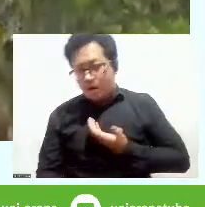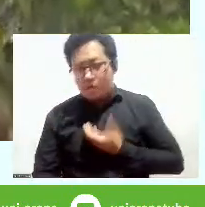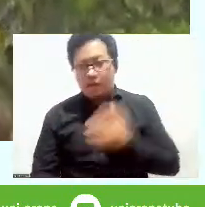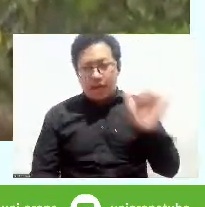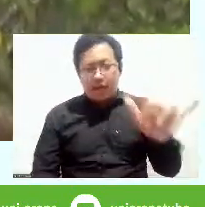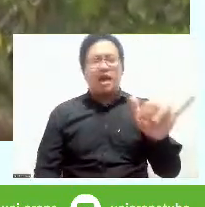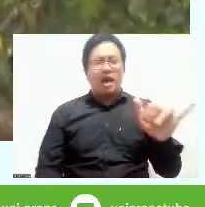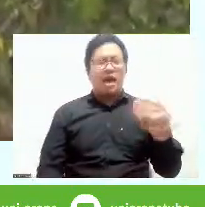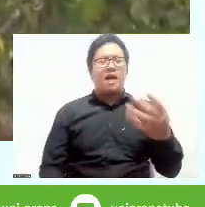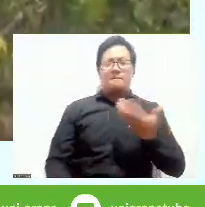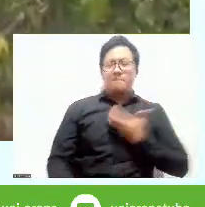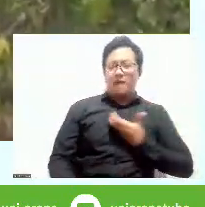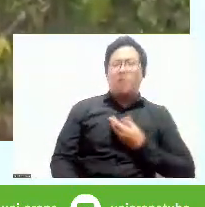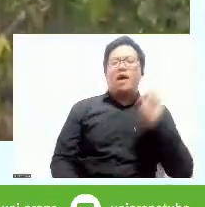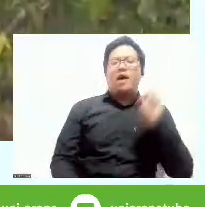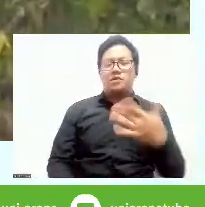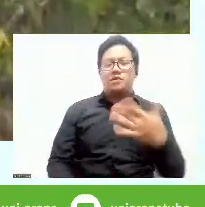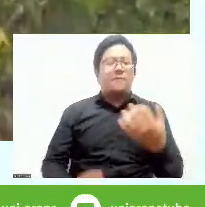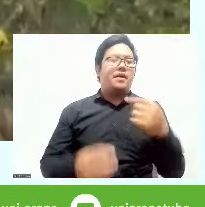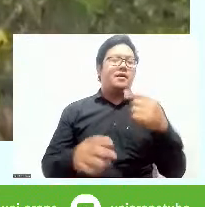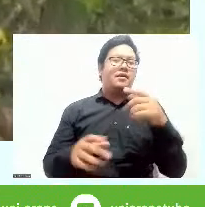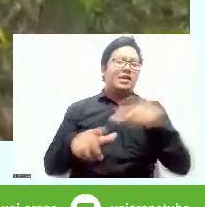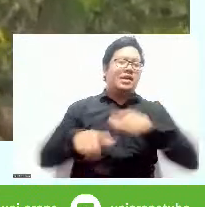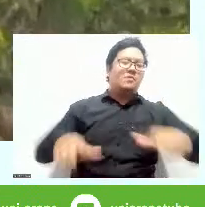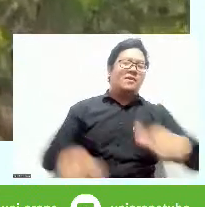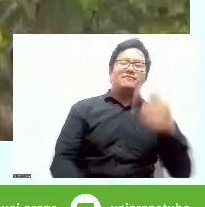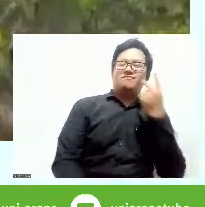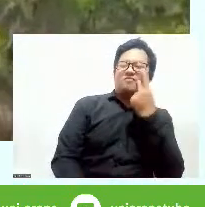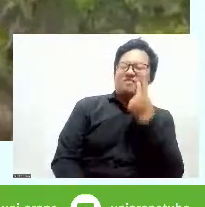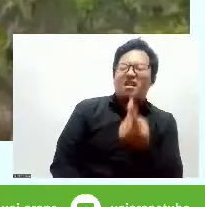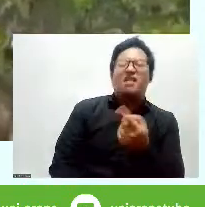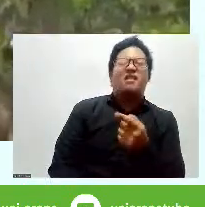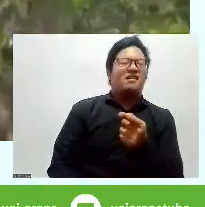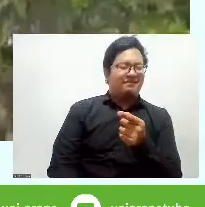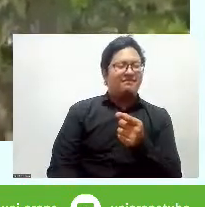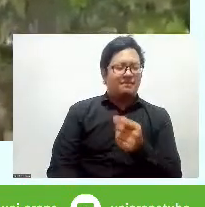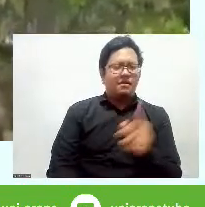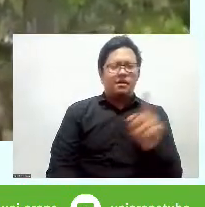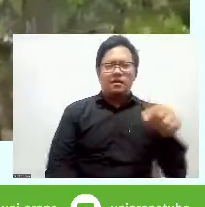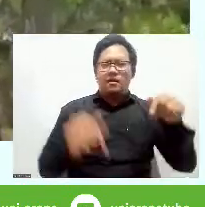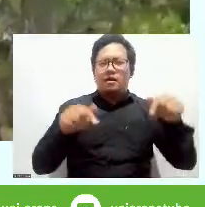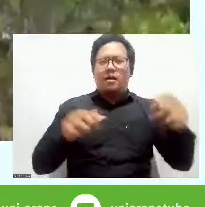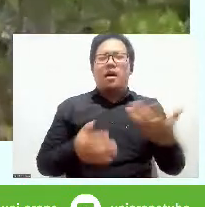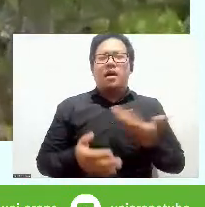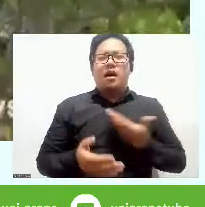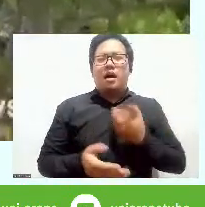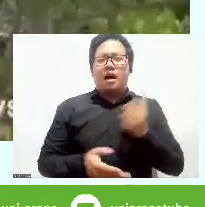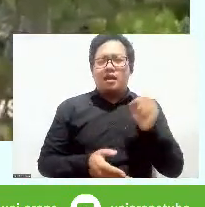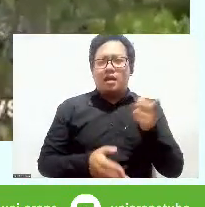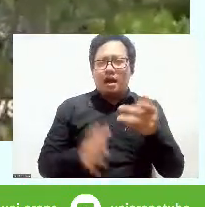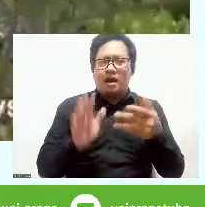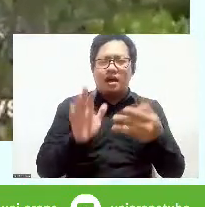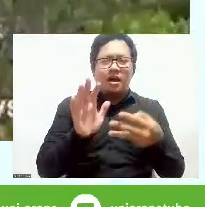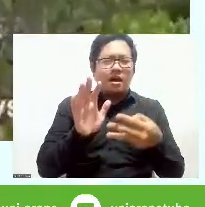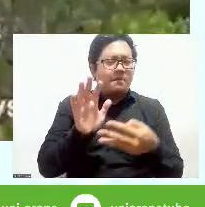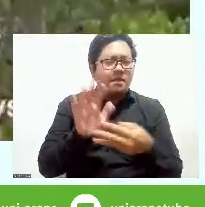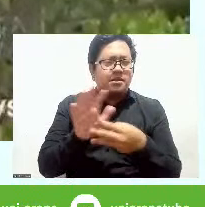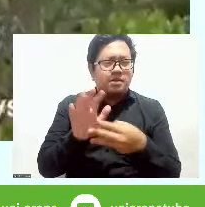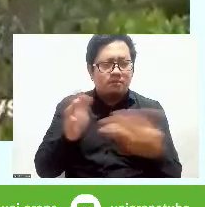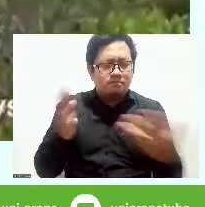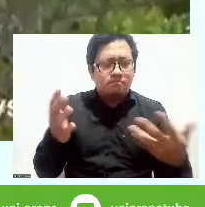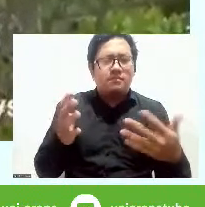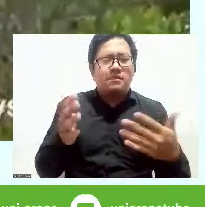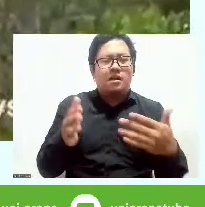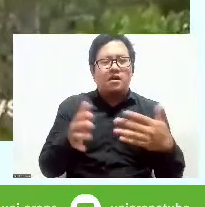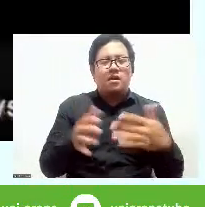gitu gitu jadi menurutku yang perlu dilakukan adalah pertama m mulailah Google